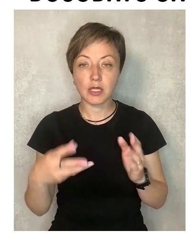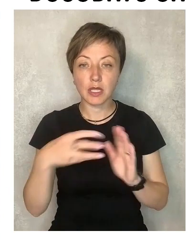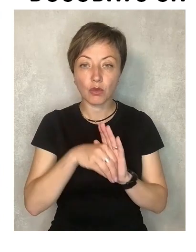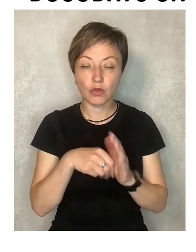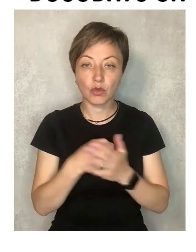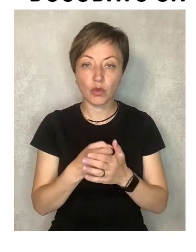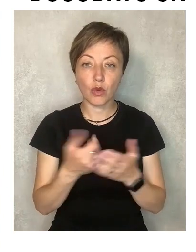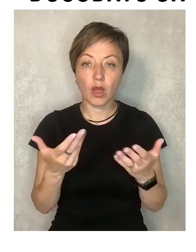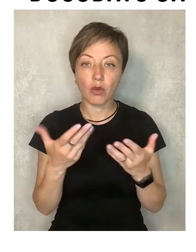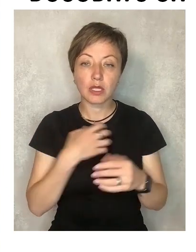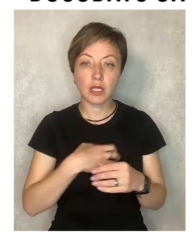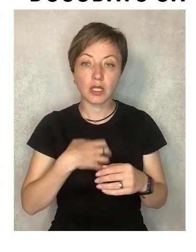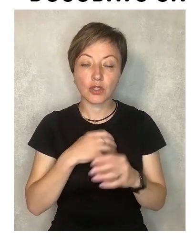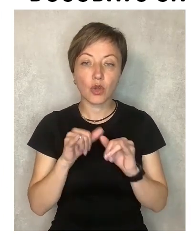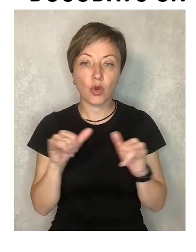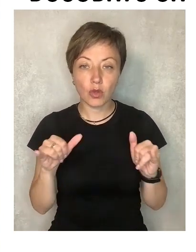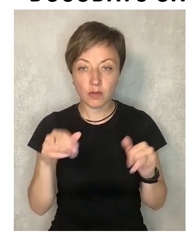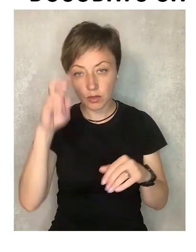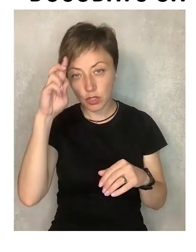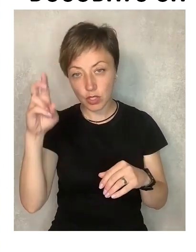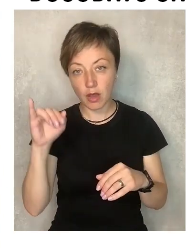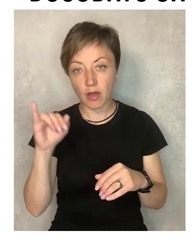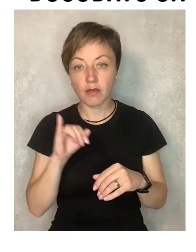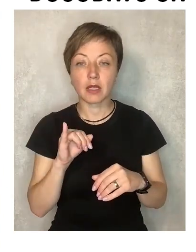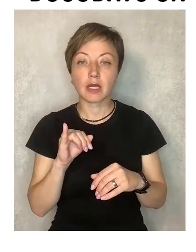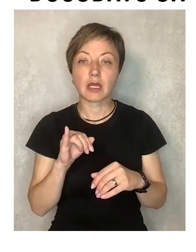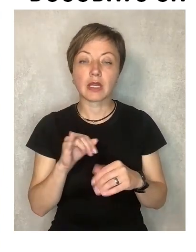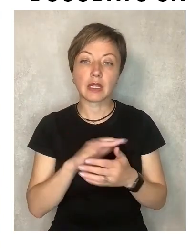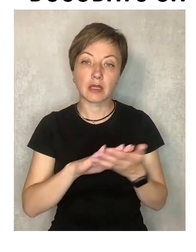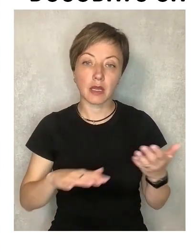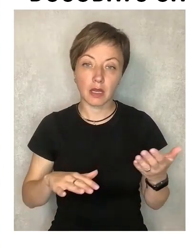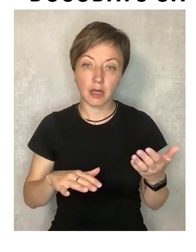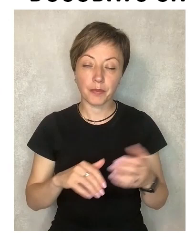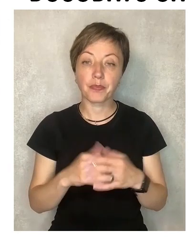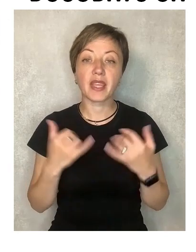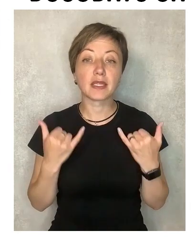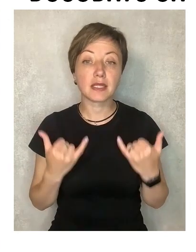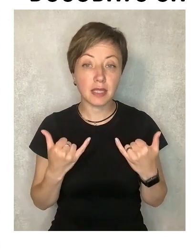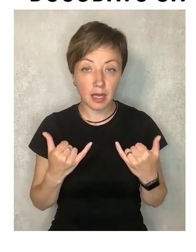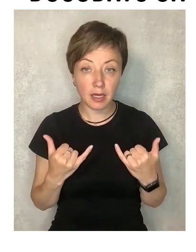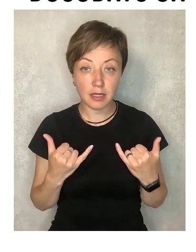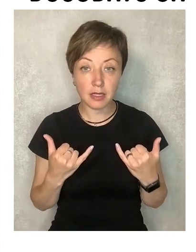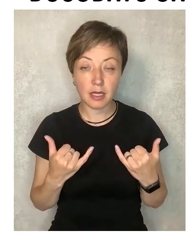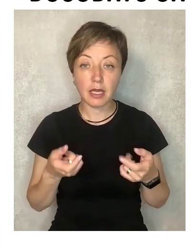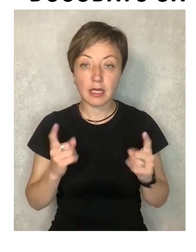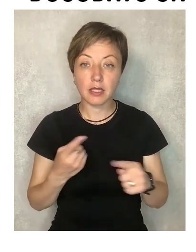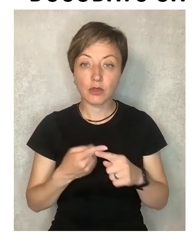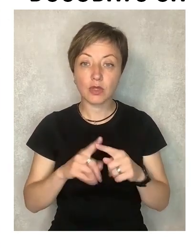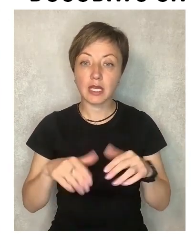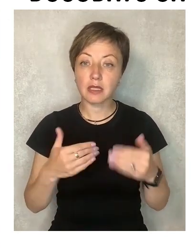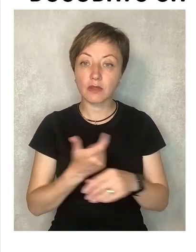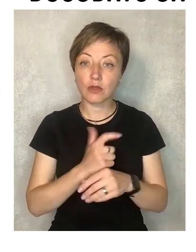якогось стратегічного розвитку держави і так далі. І зараз, звісно, цих ініціатив дуже багато,